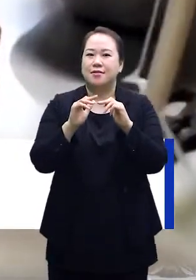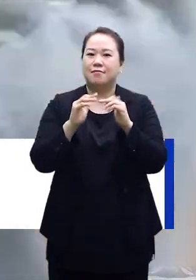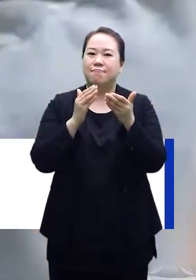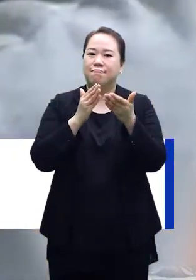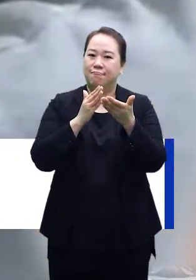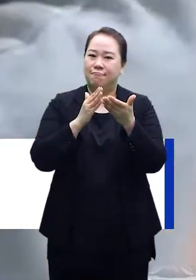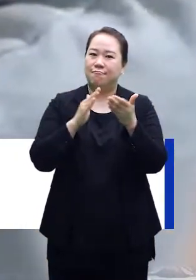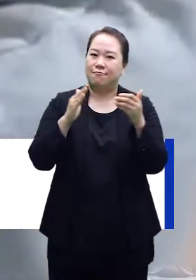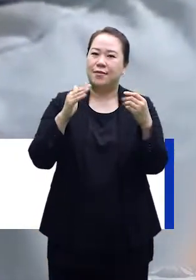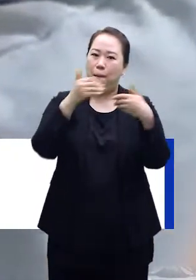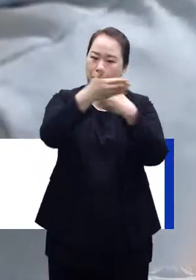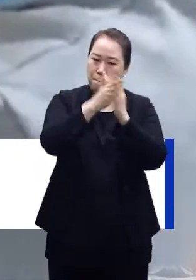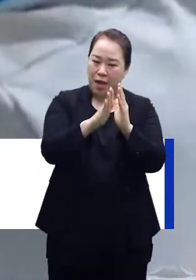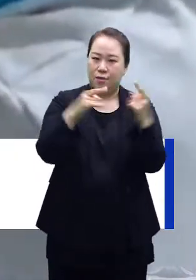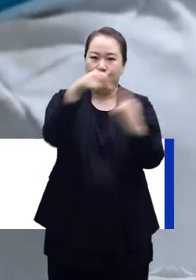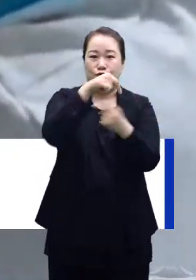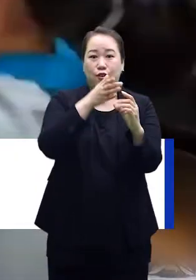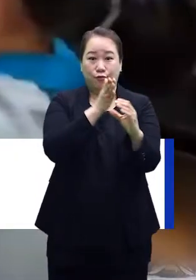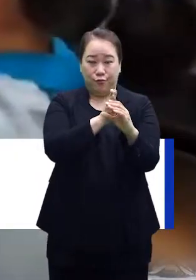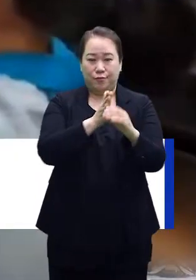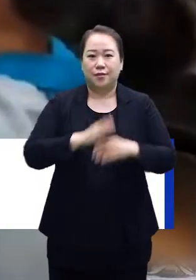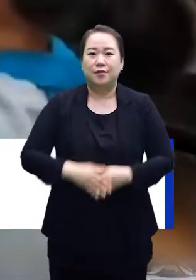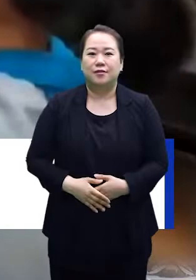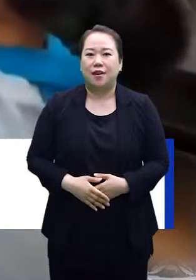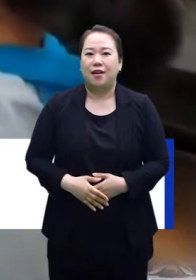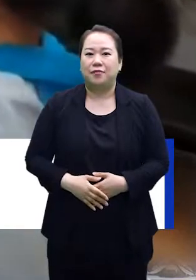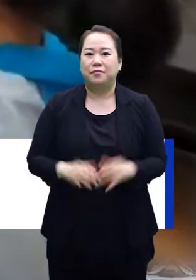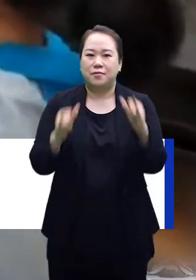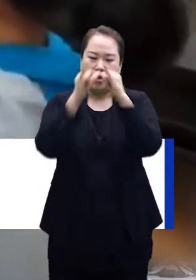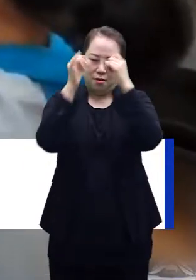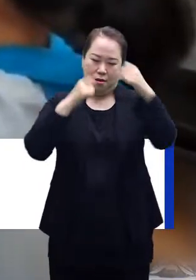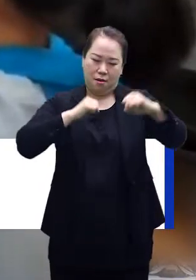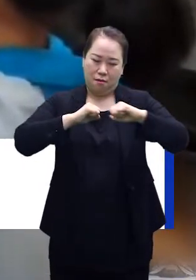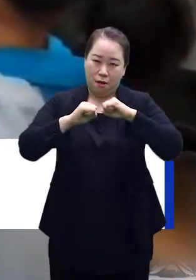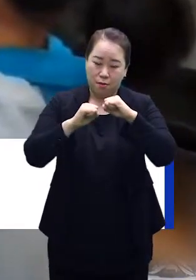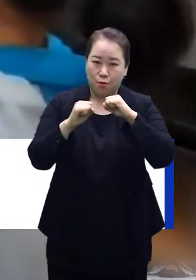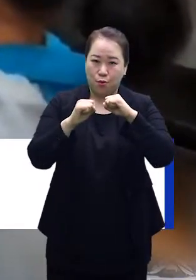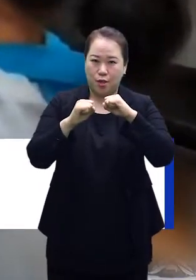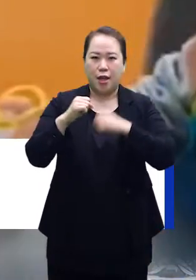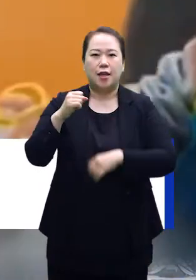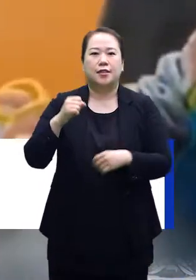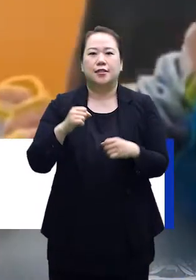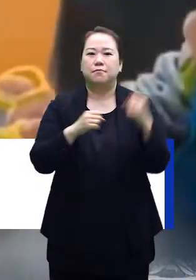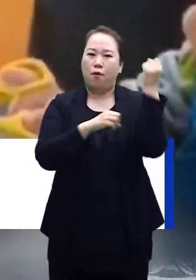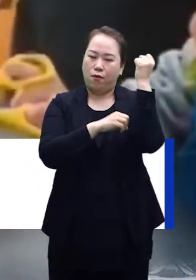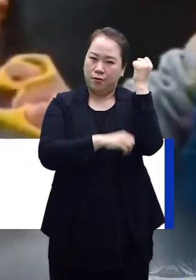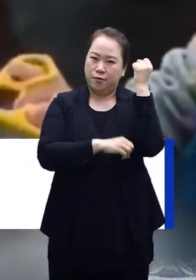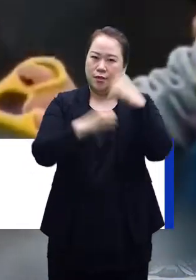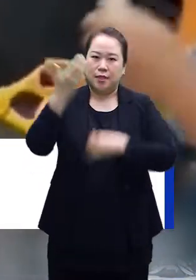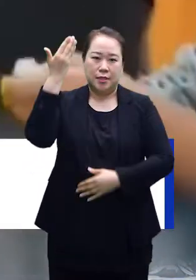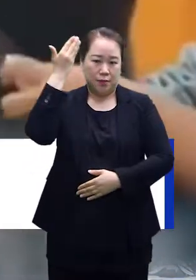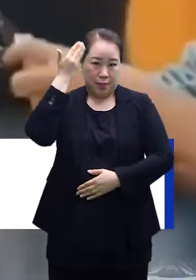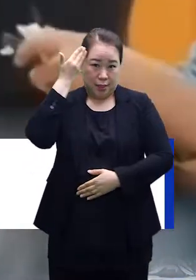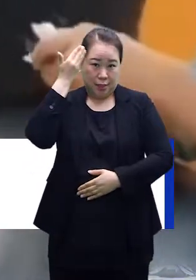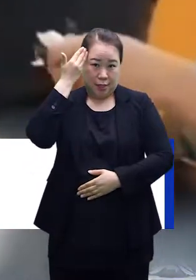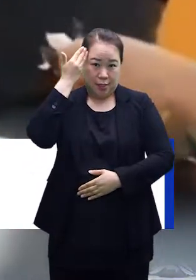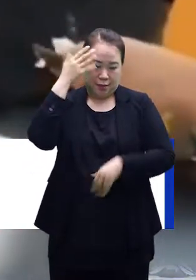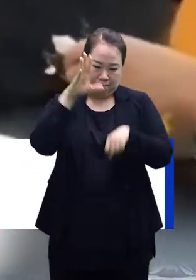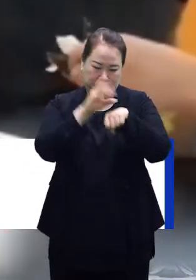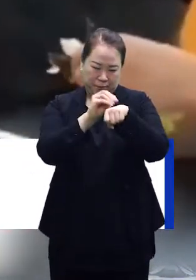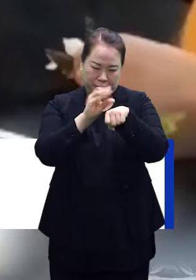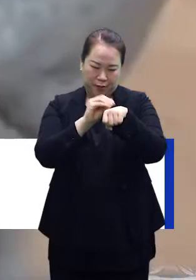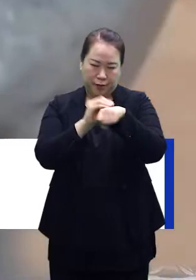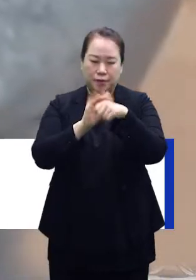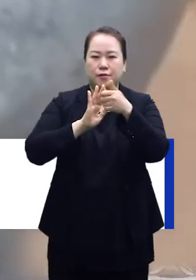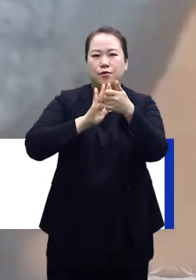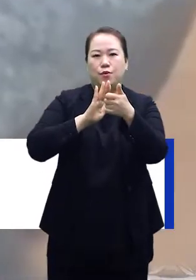있습니다. 장애아동이 일상생활 및 사회활동에 필요한 기본적인 지식을 습득, 실천할 수 있도록 지원할